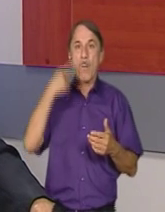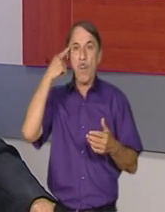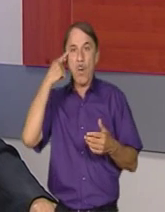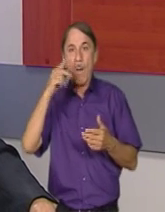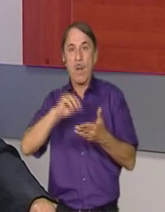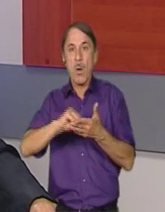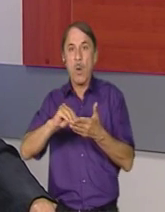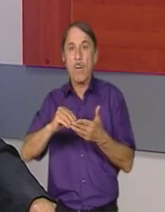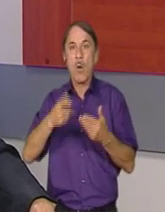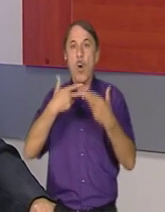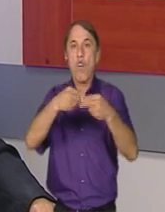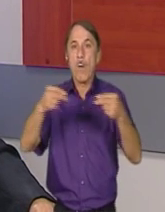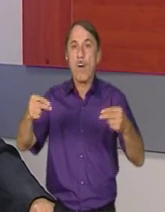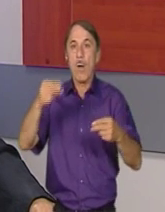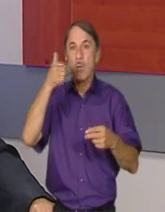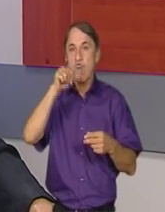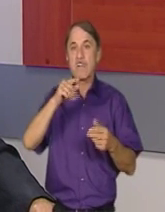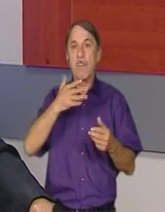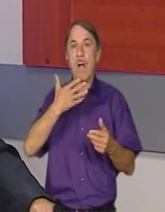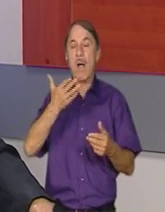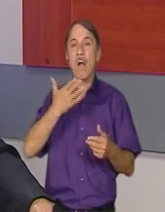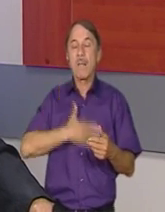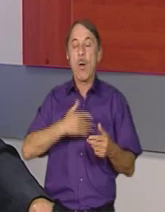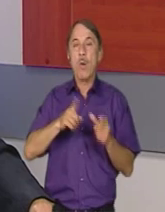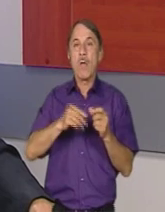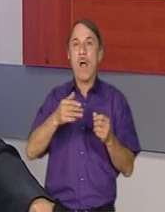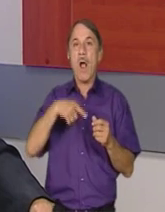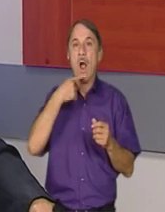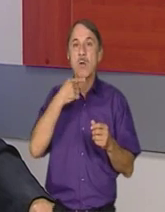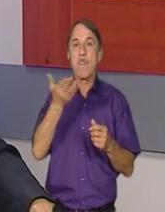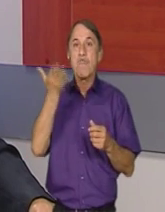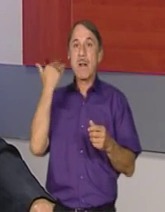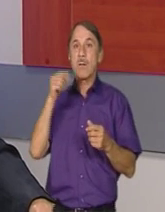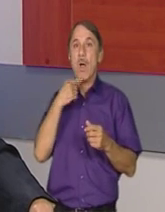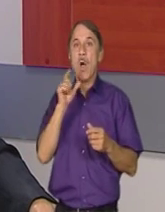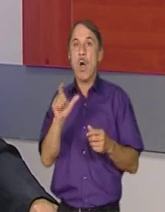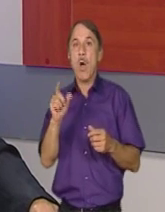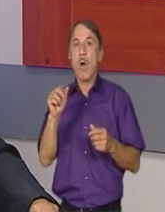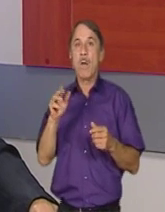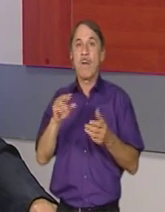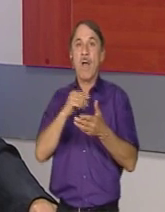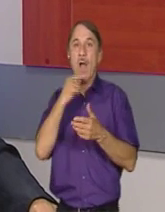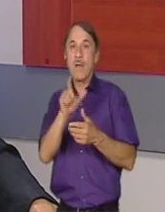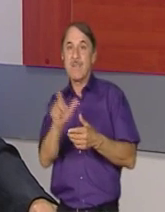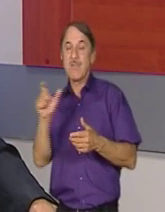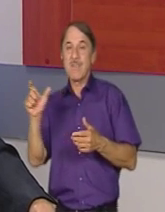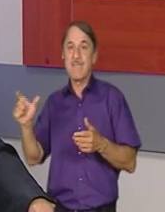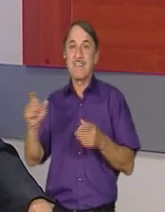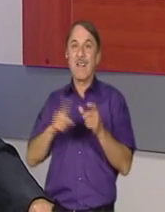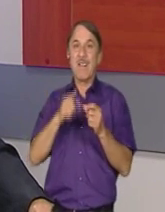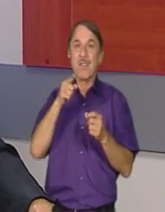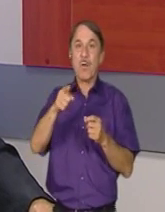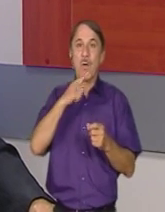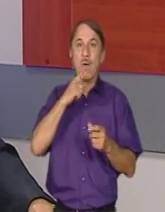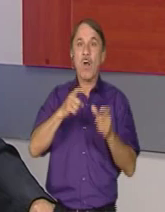Ja sam bukvalno napisao roman objašnjavajući šta sam hteo da kažem prethodnom rečenicom. Jer satiričar naprosto izmišlja ono